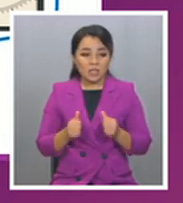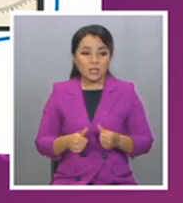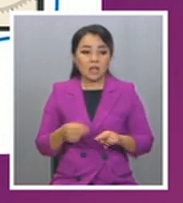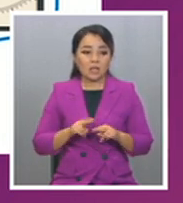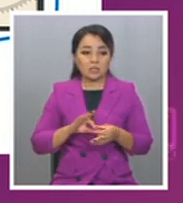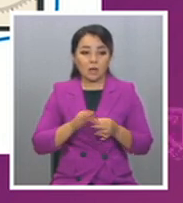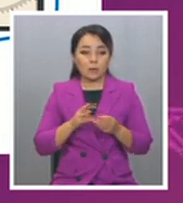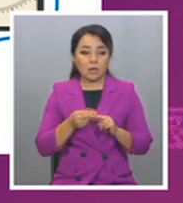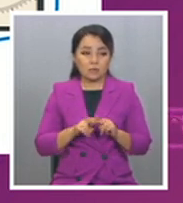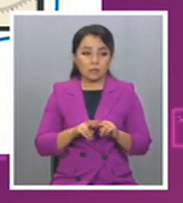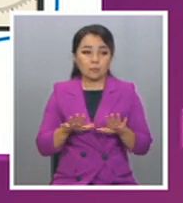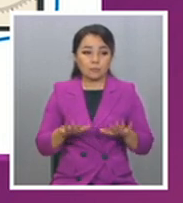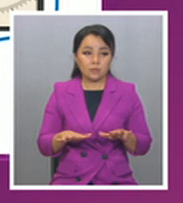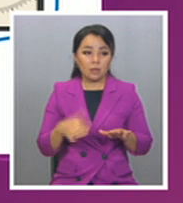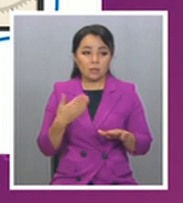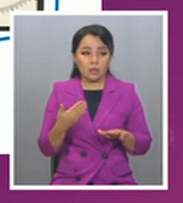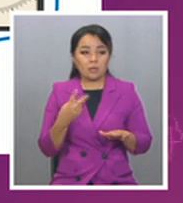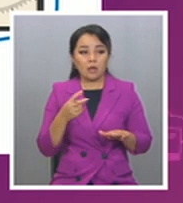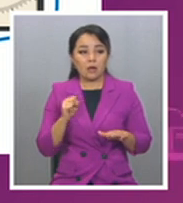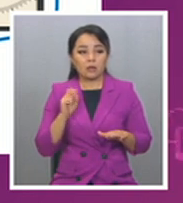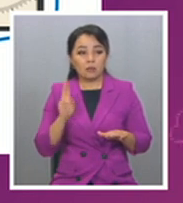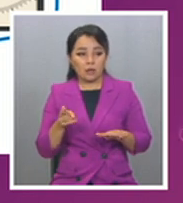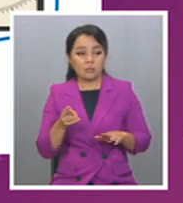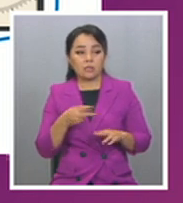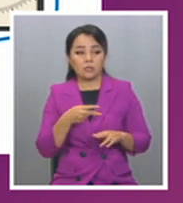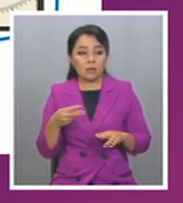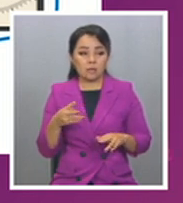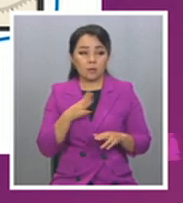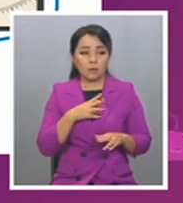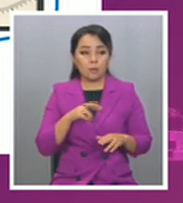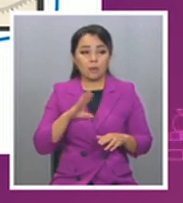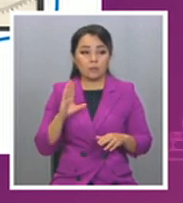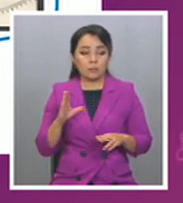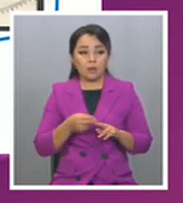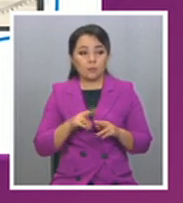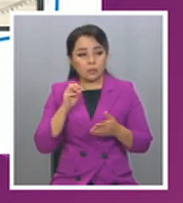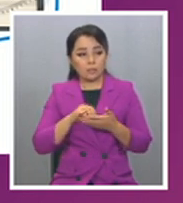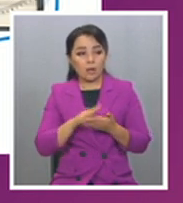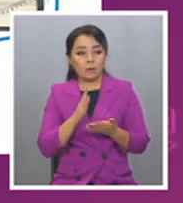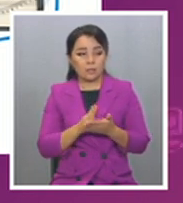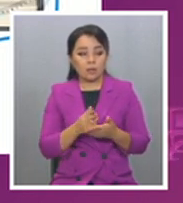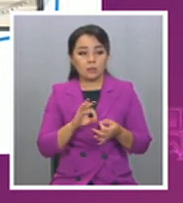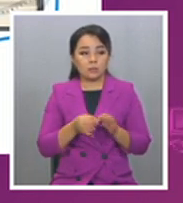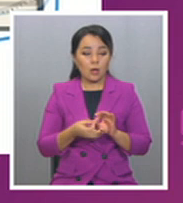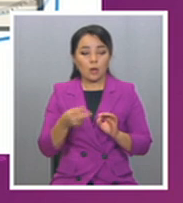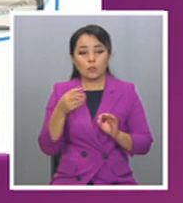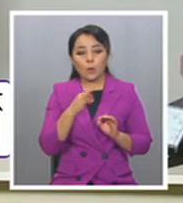энергиясы 2 mv макс квадрат бөлінген 2 болады. Ал потенциалдық энергия нөлге тең